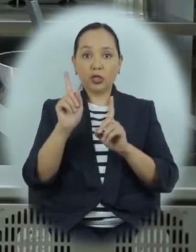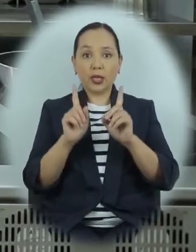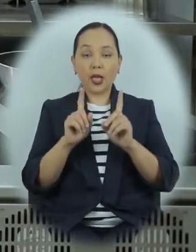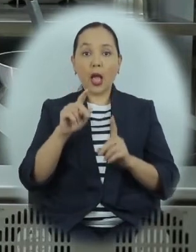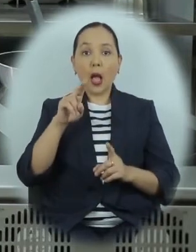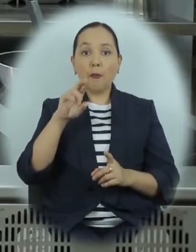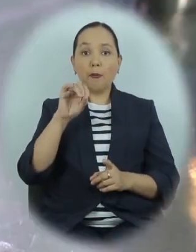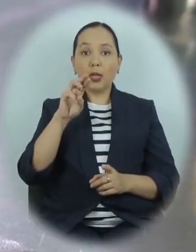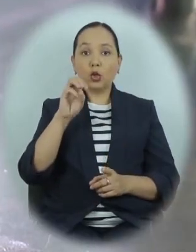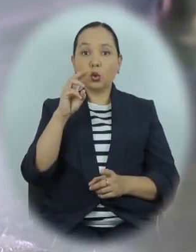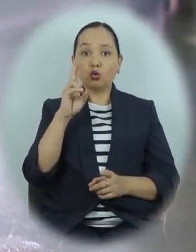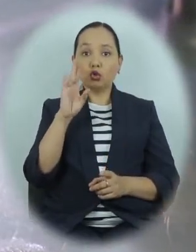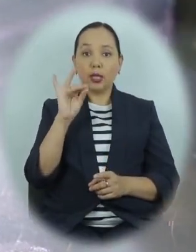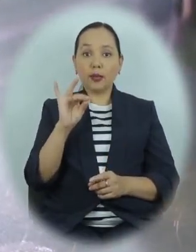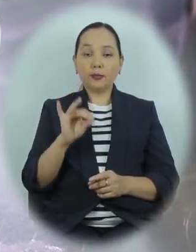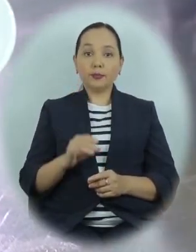петрушки.